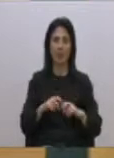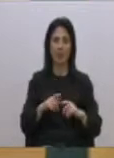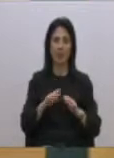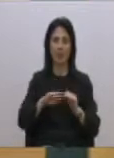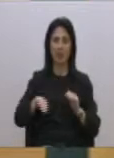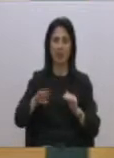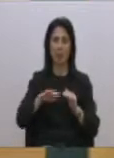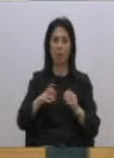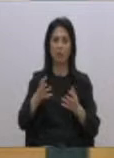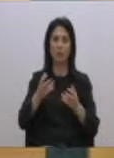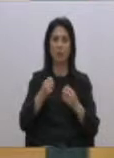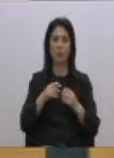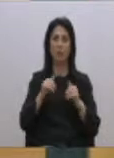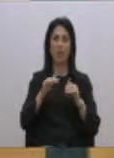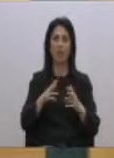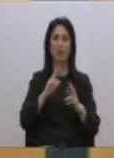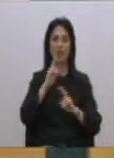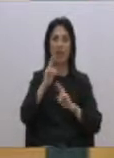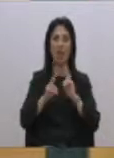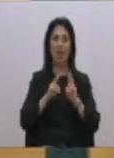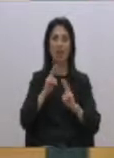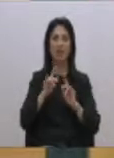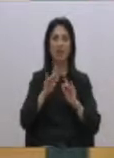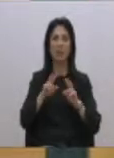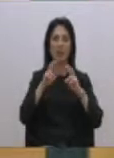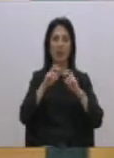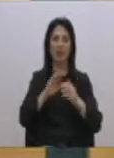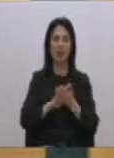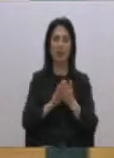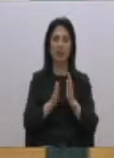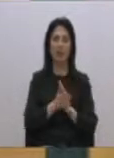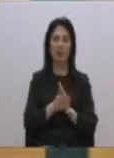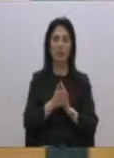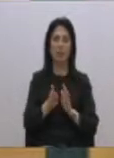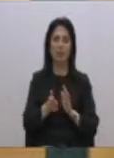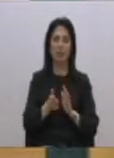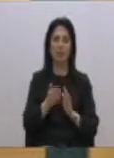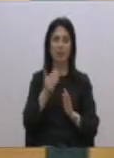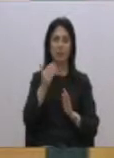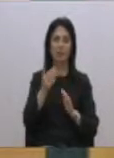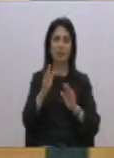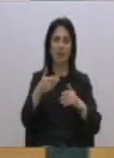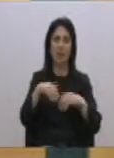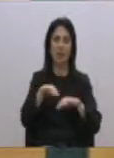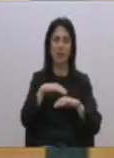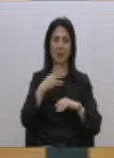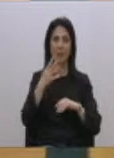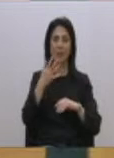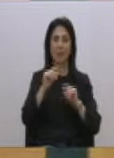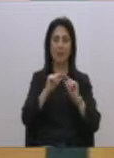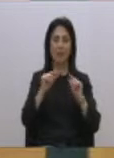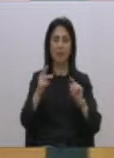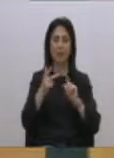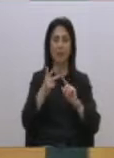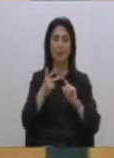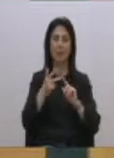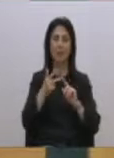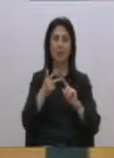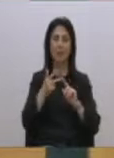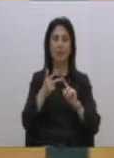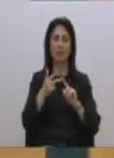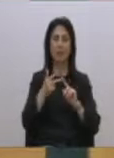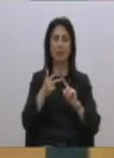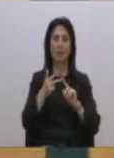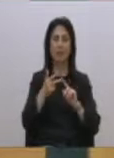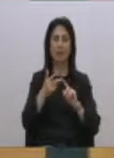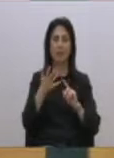sakhnamotsilebis shesakheb miqebuli gadatsqlebis gasachirebis da sachiris ganxelis vadebi, es iqo mati rcheva, chven 55 mukhlis mesame